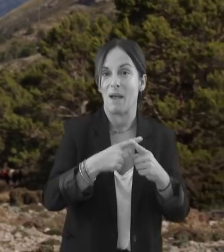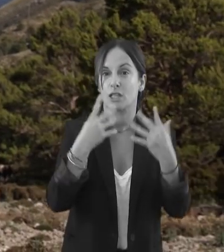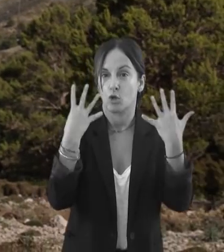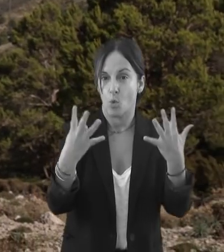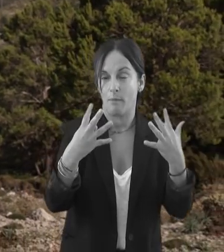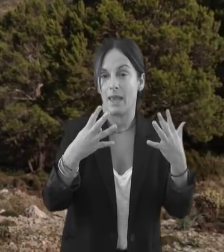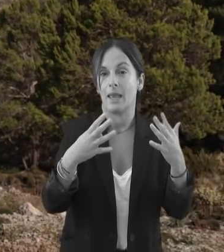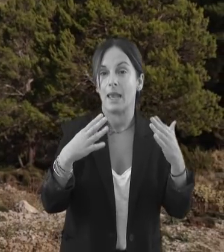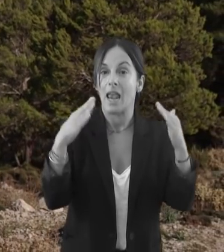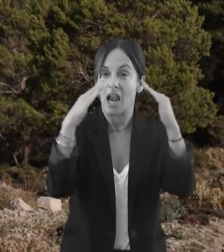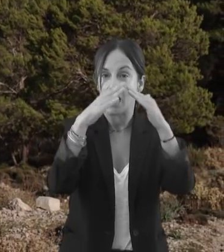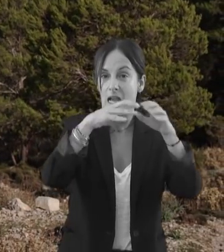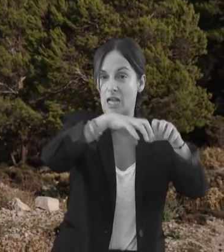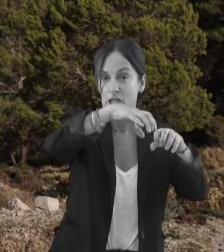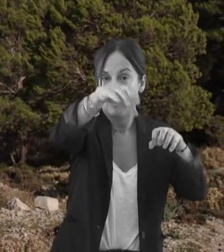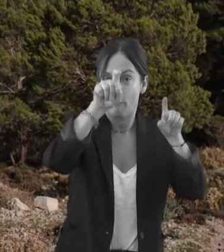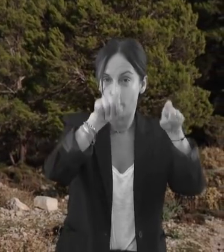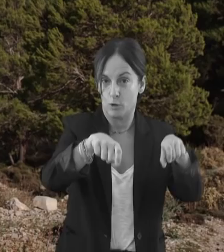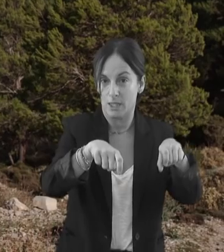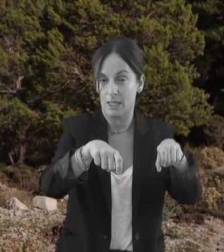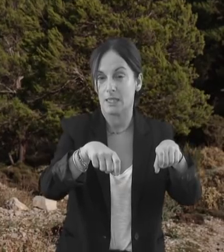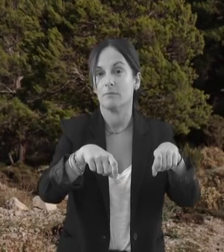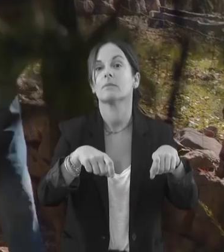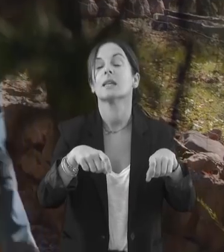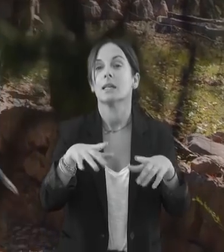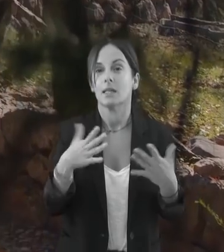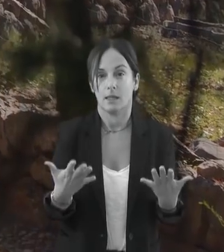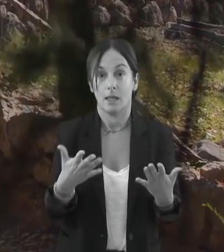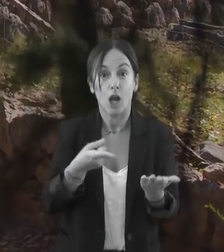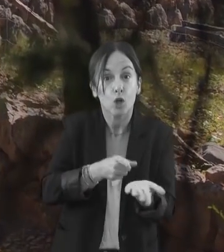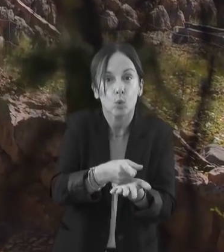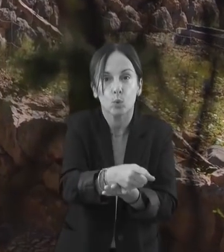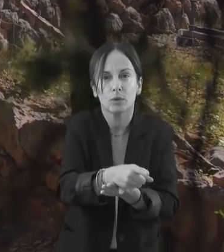anat, diríem, la iniciativa més important.